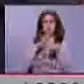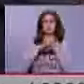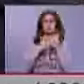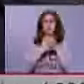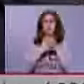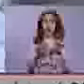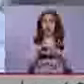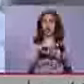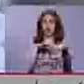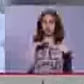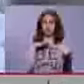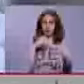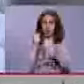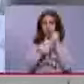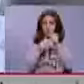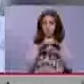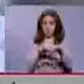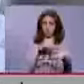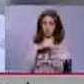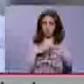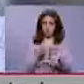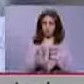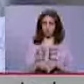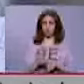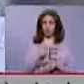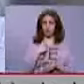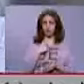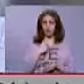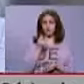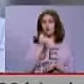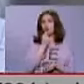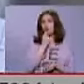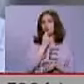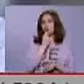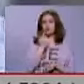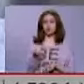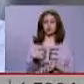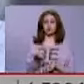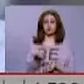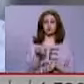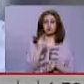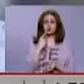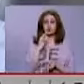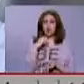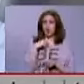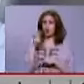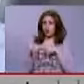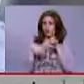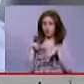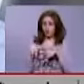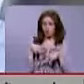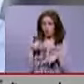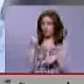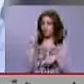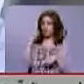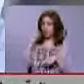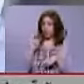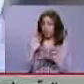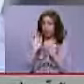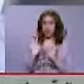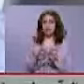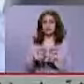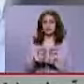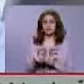غاليه، كل حاجه غاليه. المواطن اللي هو على قده، ايه الطاقه البسيطه اللي يقدر يجيبها بسعر